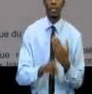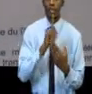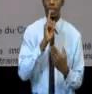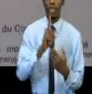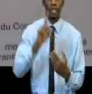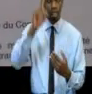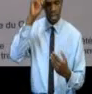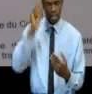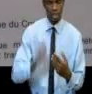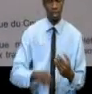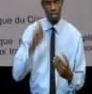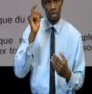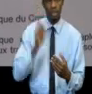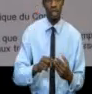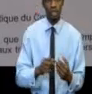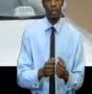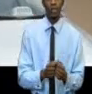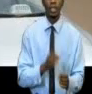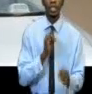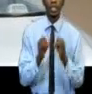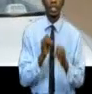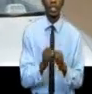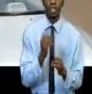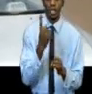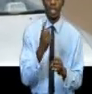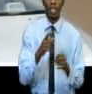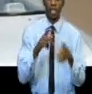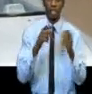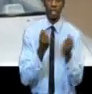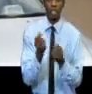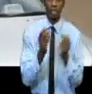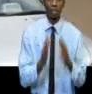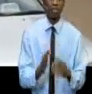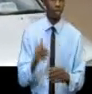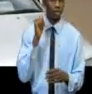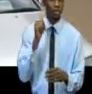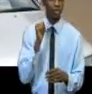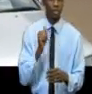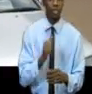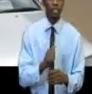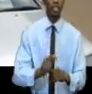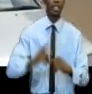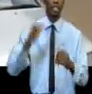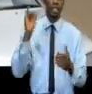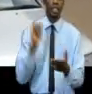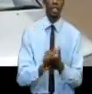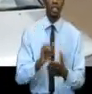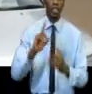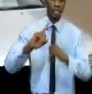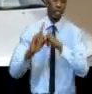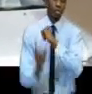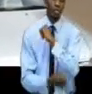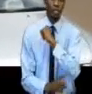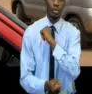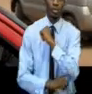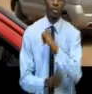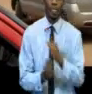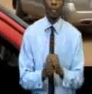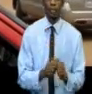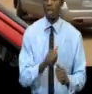des sanctions pour les chauffeurs qui refuseront d'aller au recyclage. Selon certains chauffeurs, ce recyclage ne changera